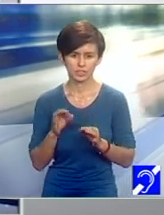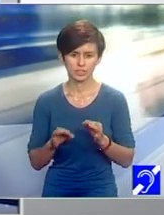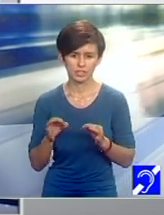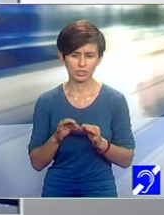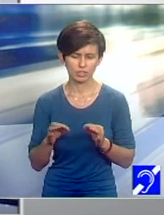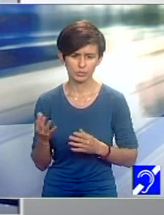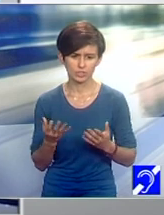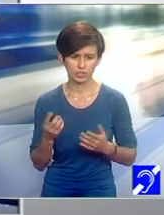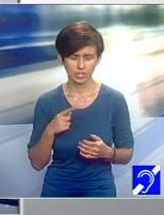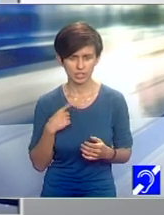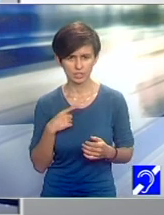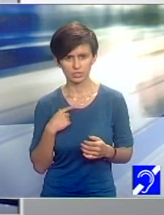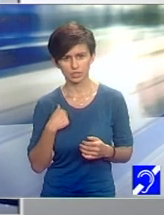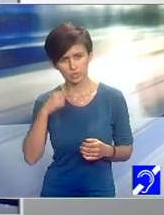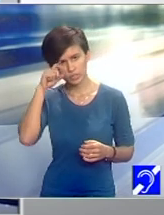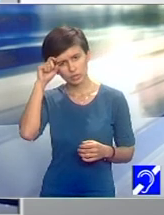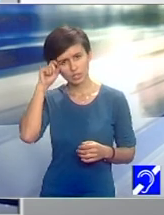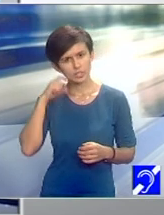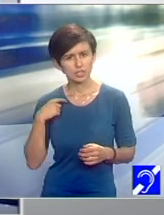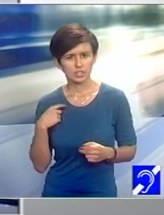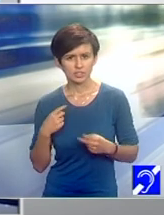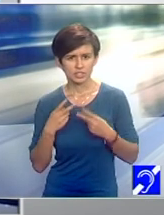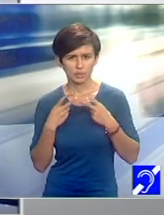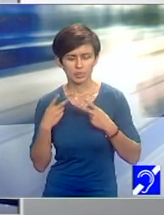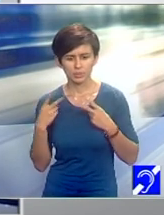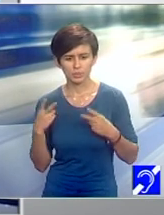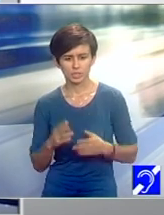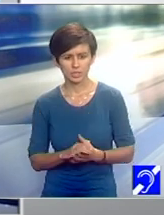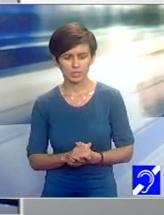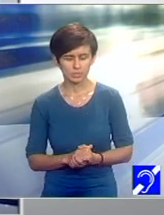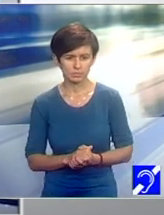ne aflăm, și cred că asta este cea mai importantă până la urmă.